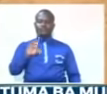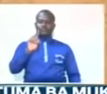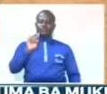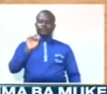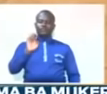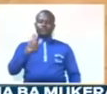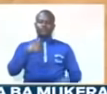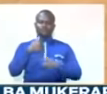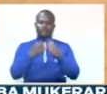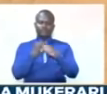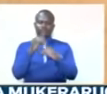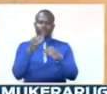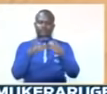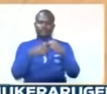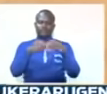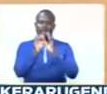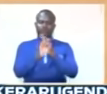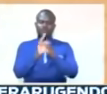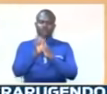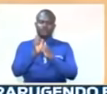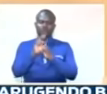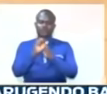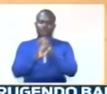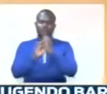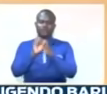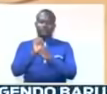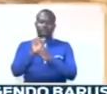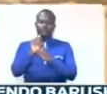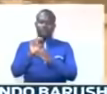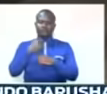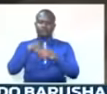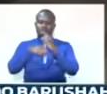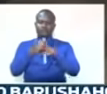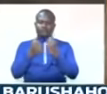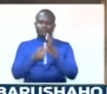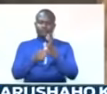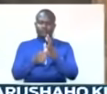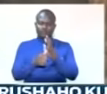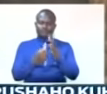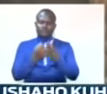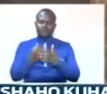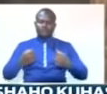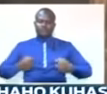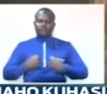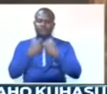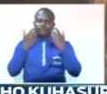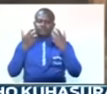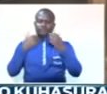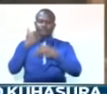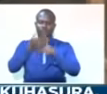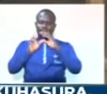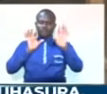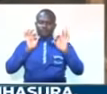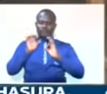w'imyaka 36 wo mu karere ka Bugesera umurenge wa Mayange afite ikibazo cy'ubumuga maranye imyaka 9 yatewe n'impanuka. Yaje